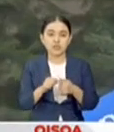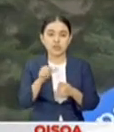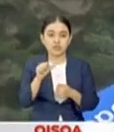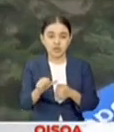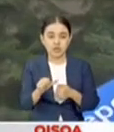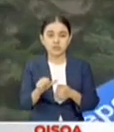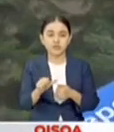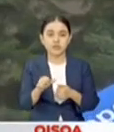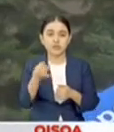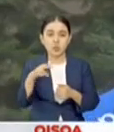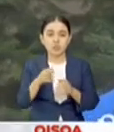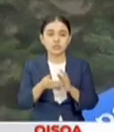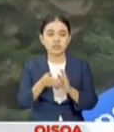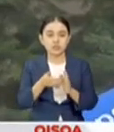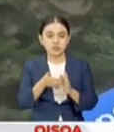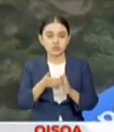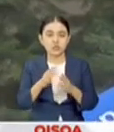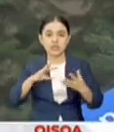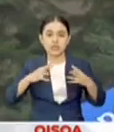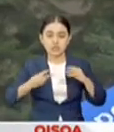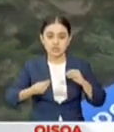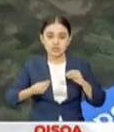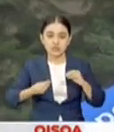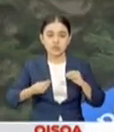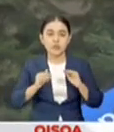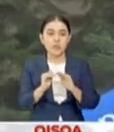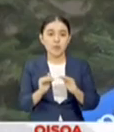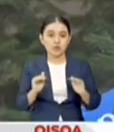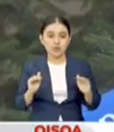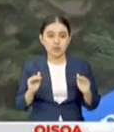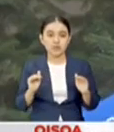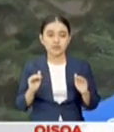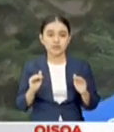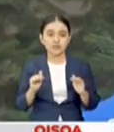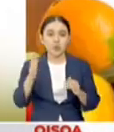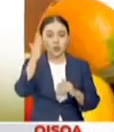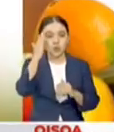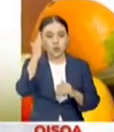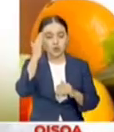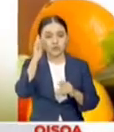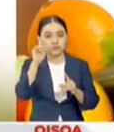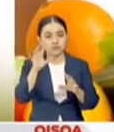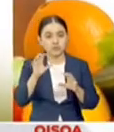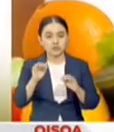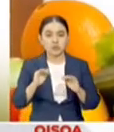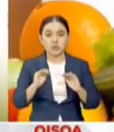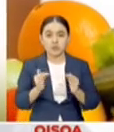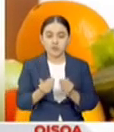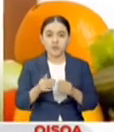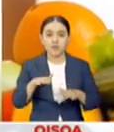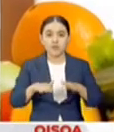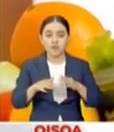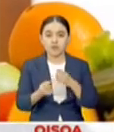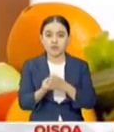tashqari yod yetishmovchiligi natijasida bolalarda xotirani susayishi, ortiqcha vaznni